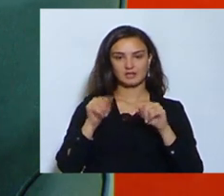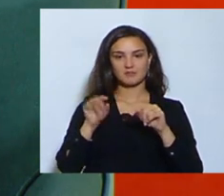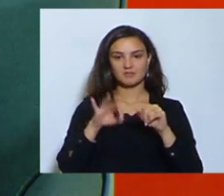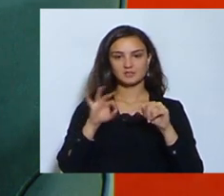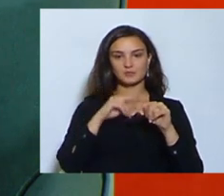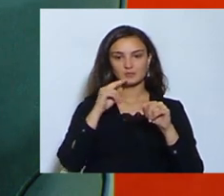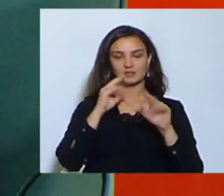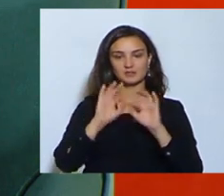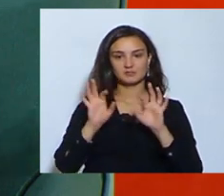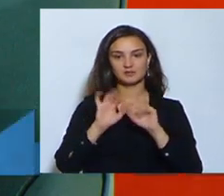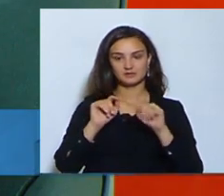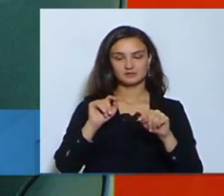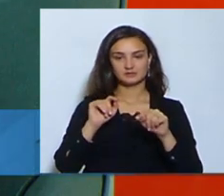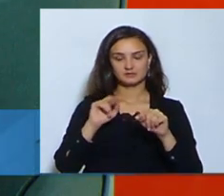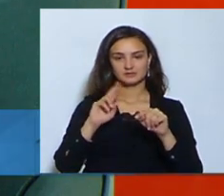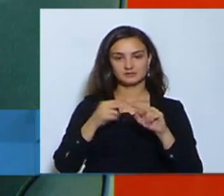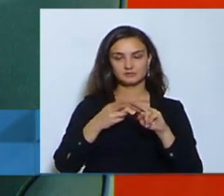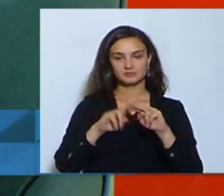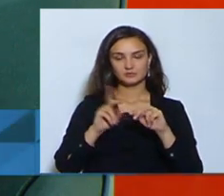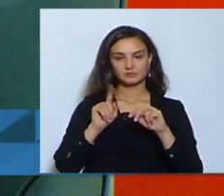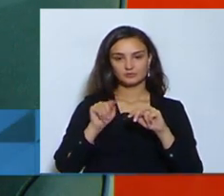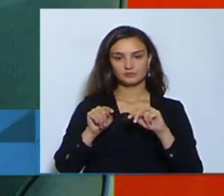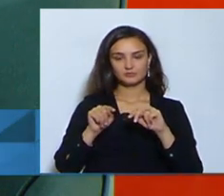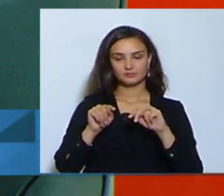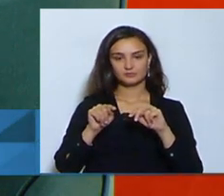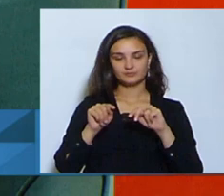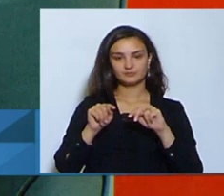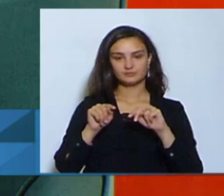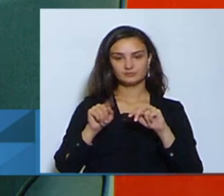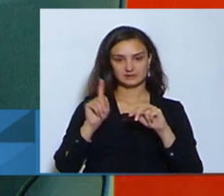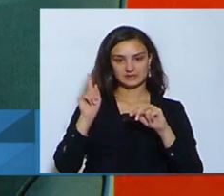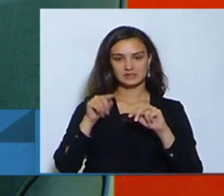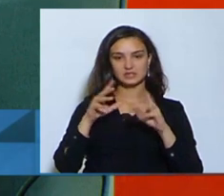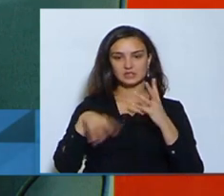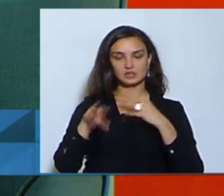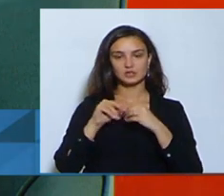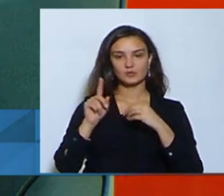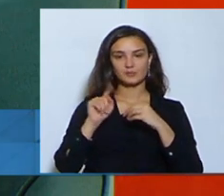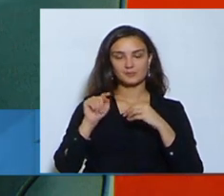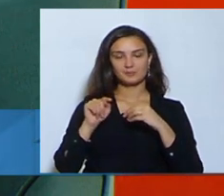ამაზე ყურადღების გამახვილება, იმიტომ რომ მოგიხსენებათ, რომ